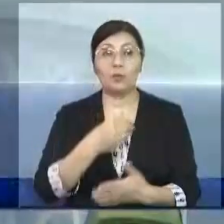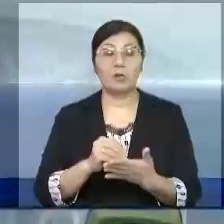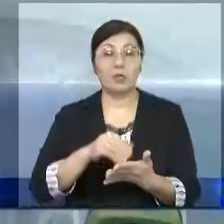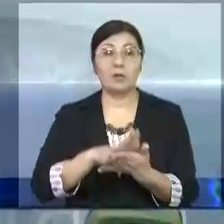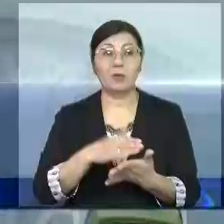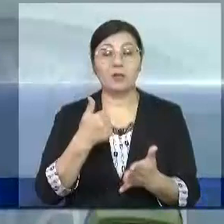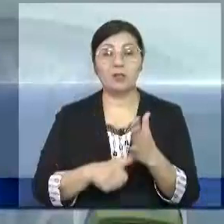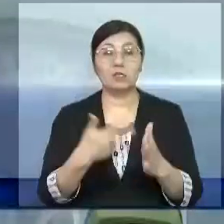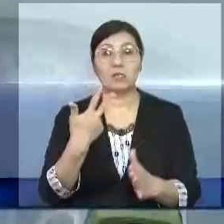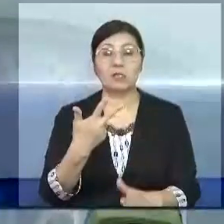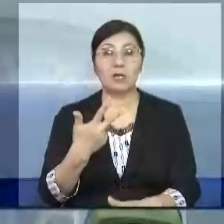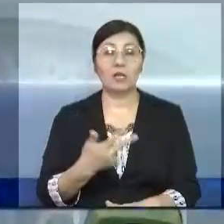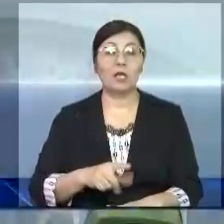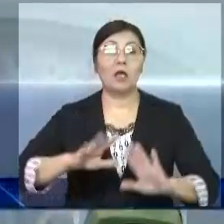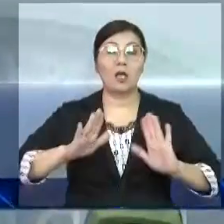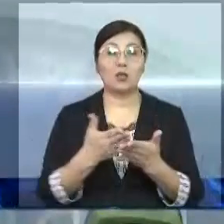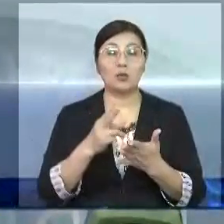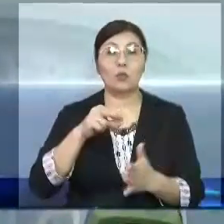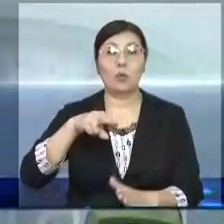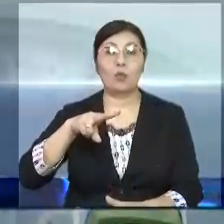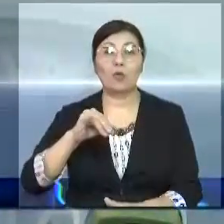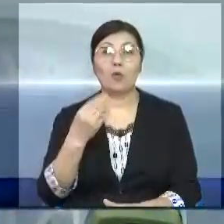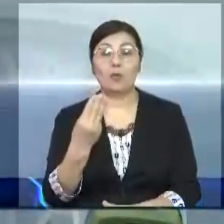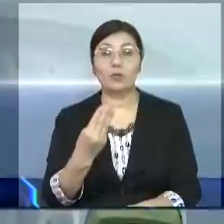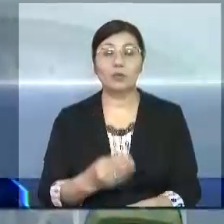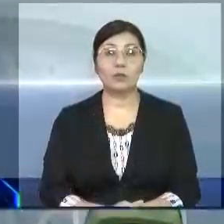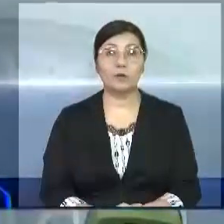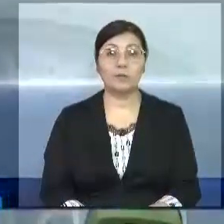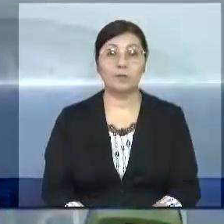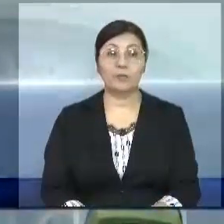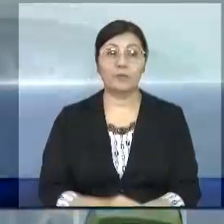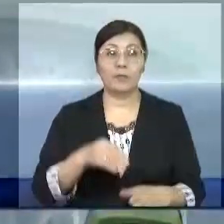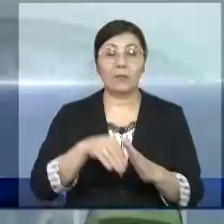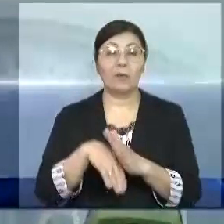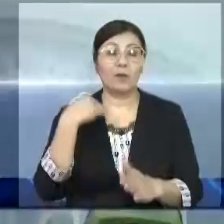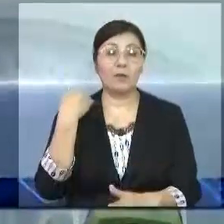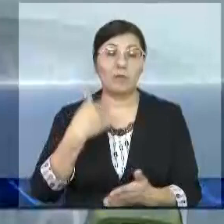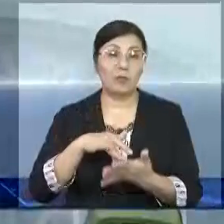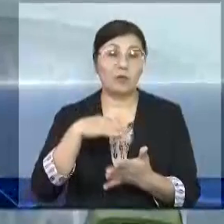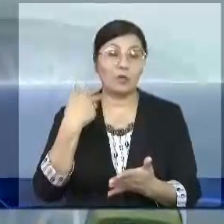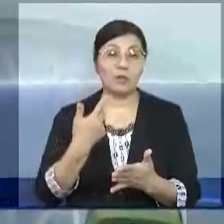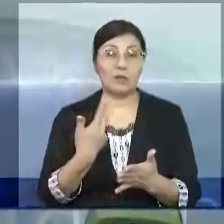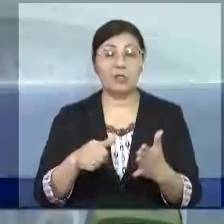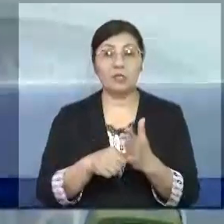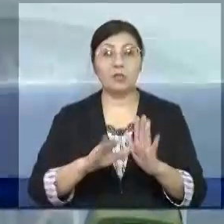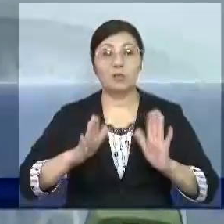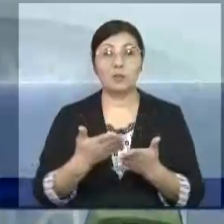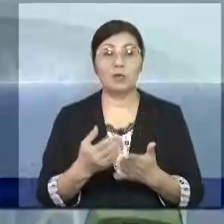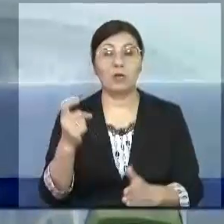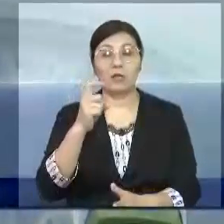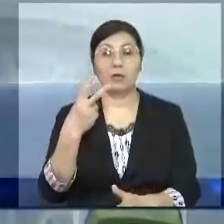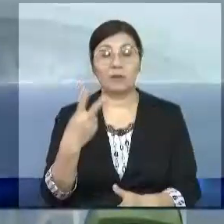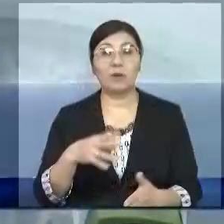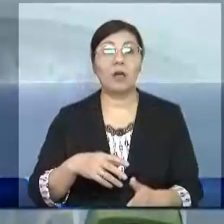зарегистрировано 63 первичных случаев, из них 36 случаев подтверждены лабораторно, в том числе в Актюбе, в городе Актюбе 36 случаев. В Хромтаевском районе